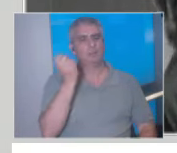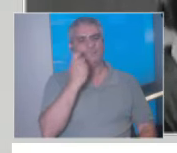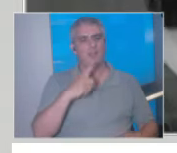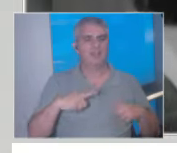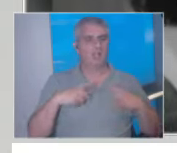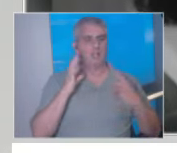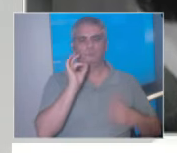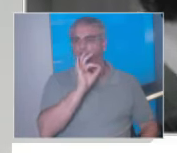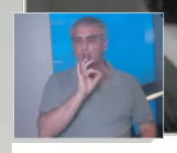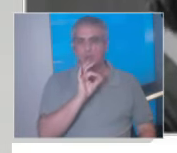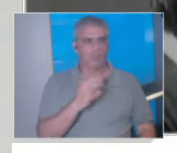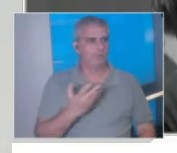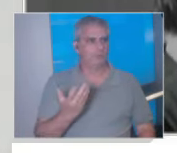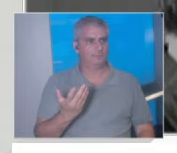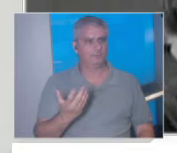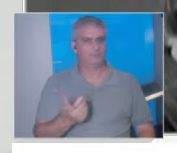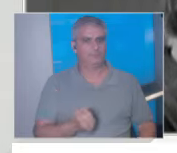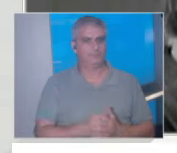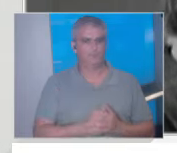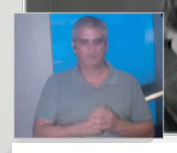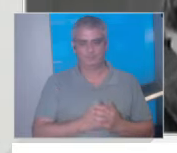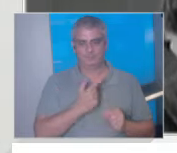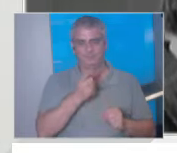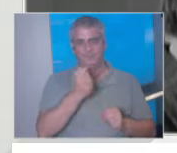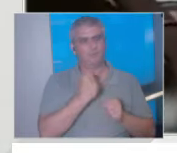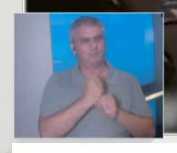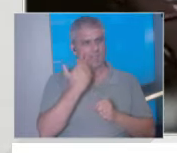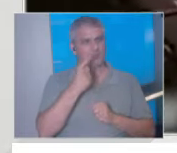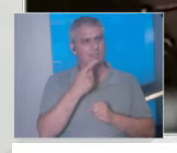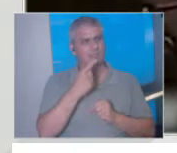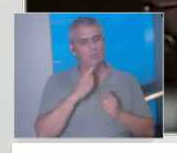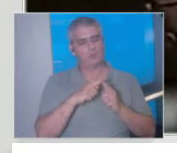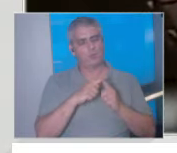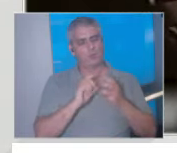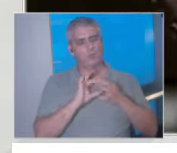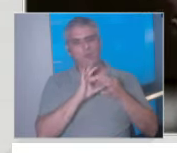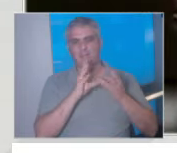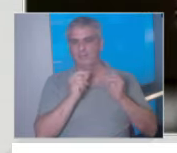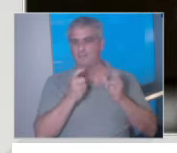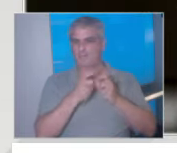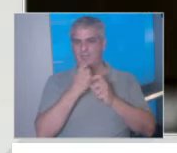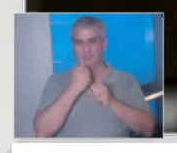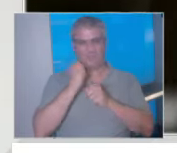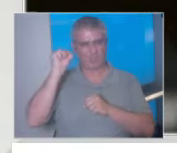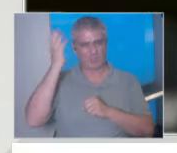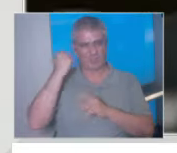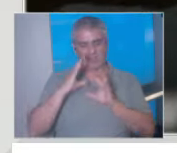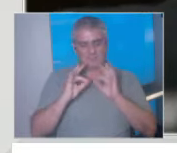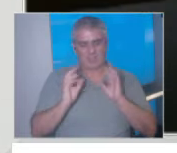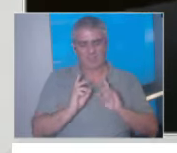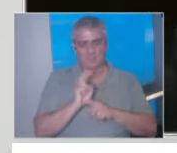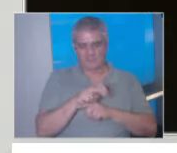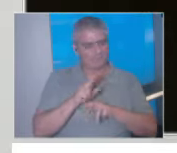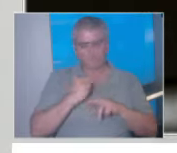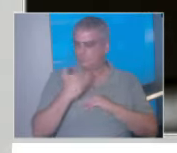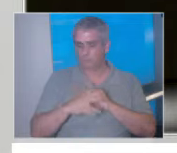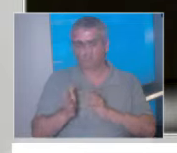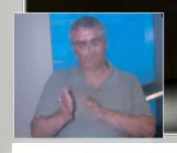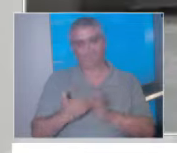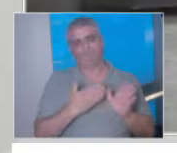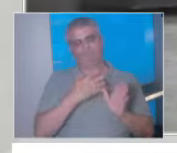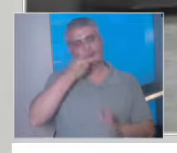בחיים שלו. ההליכה הזאת שלו, היה לו איזושהי פלירטות קטן עם מפאי, ממש בתחילת דרכו, בסוף הוא בחר את